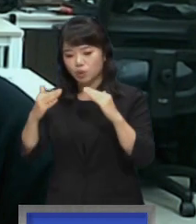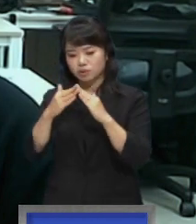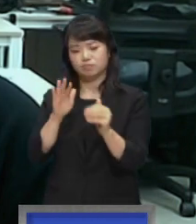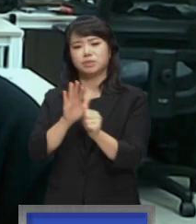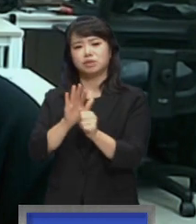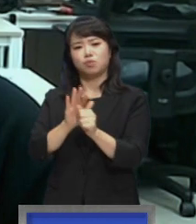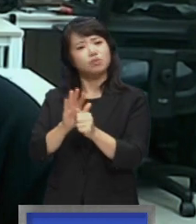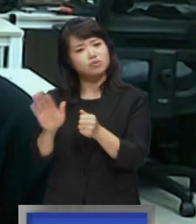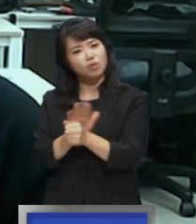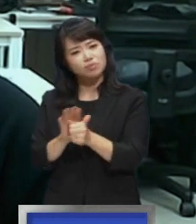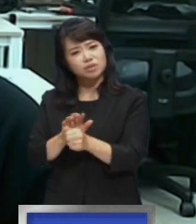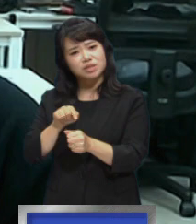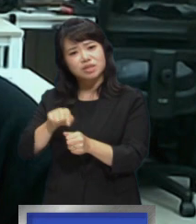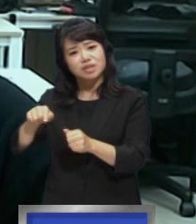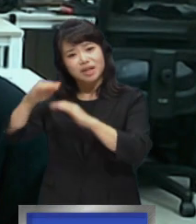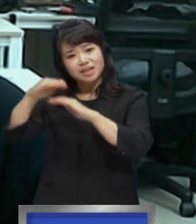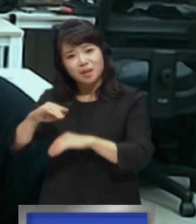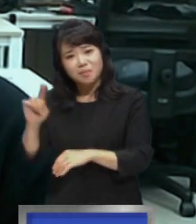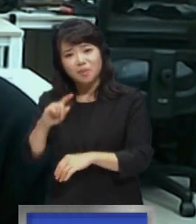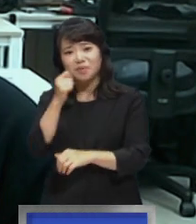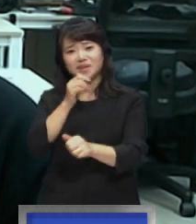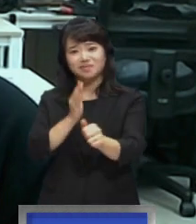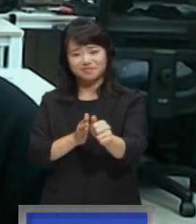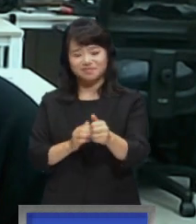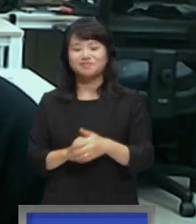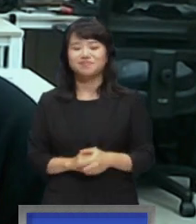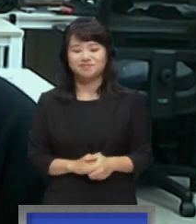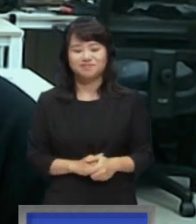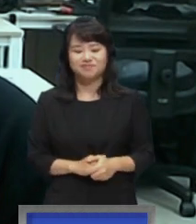주셨는데 이 활동은 어떻게 이루어지고 있습니까?